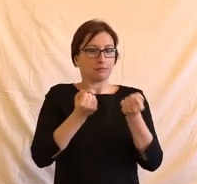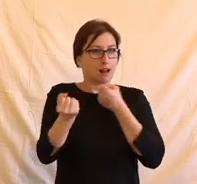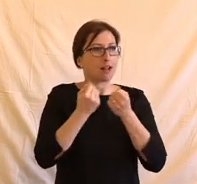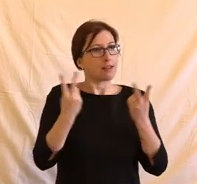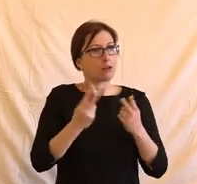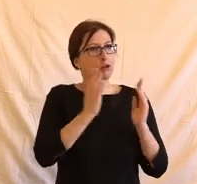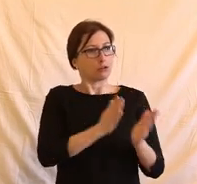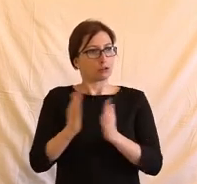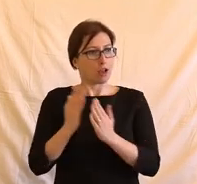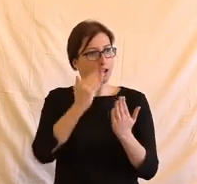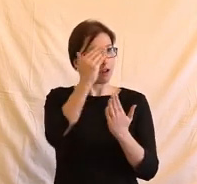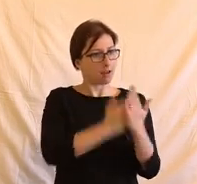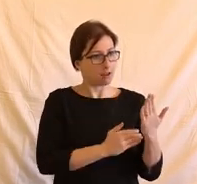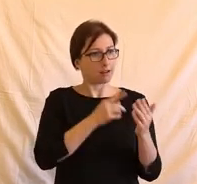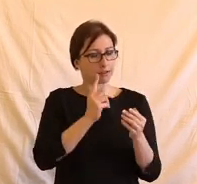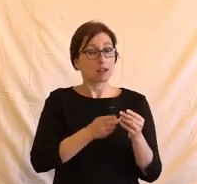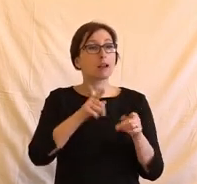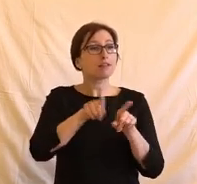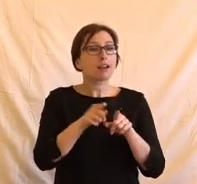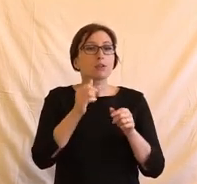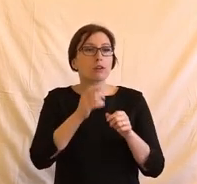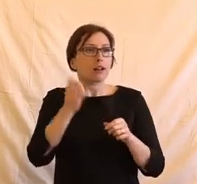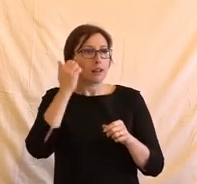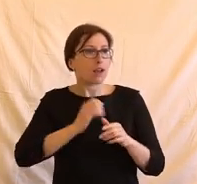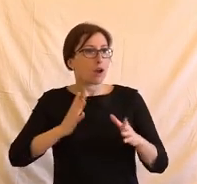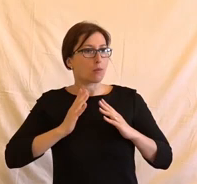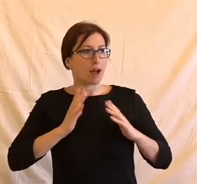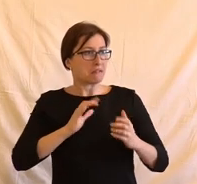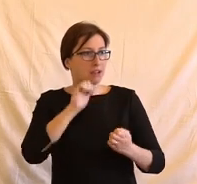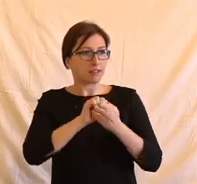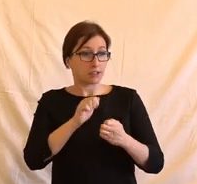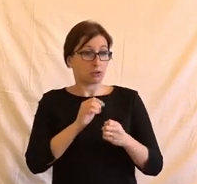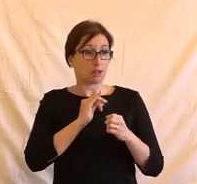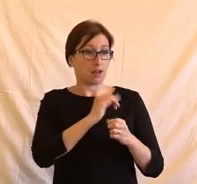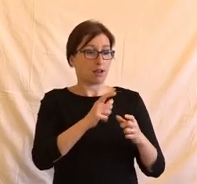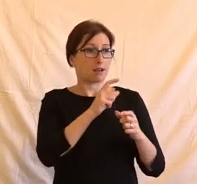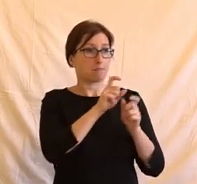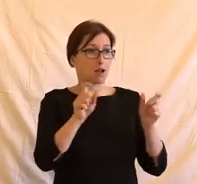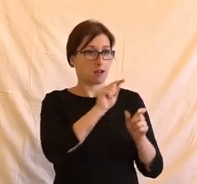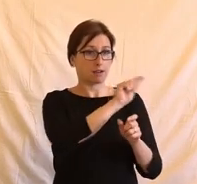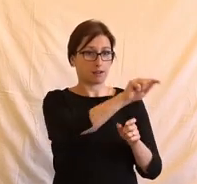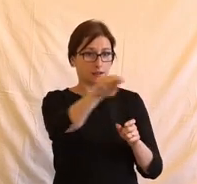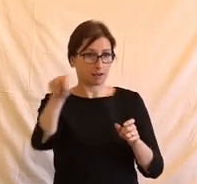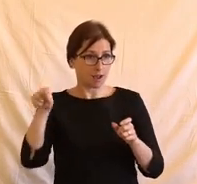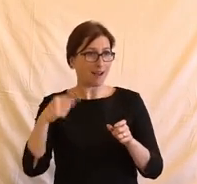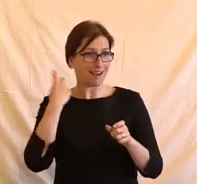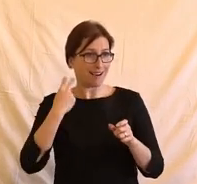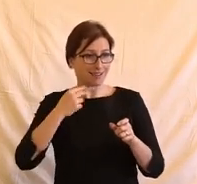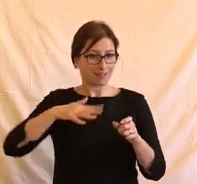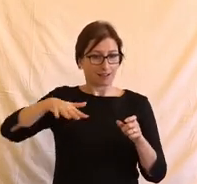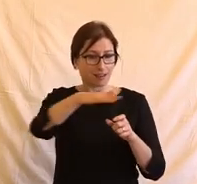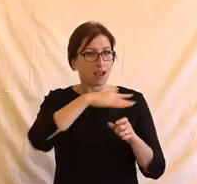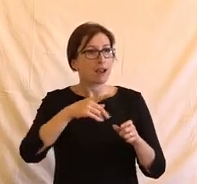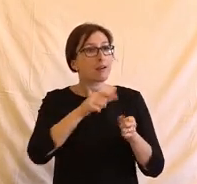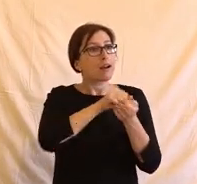řád, byl ten, že vznikala nejistota, protože každá ta banka ve Spojeném království